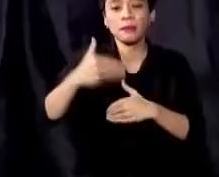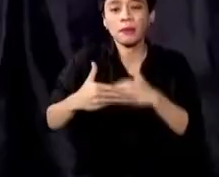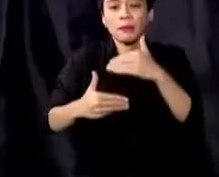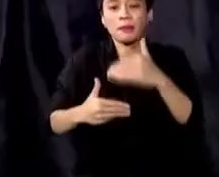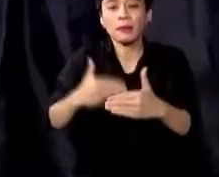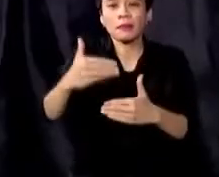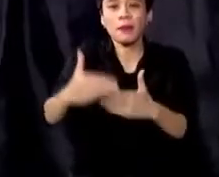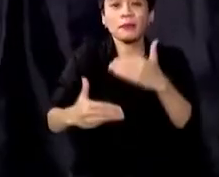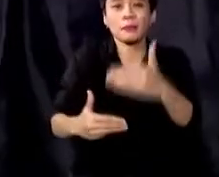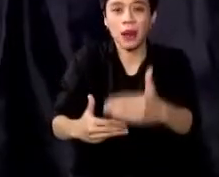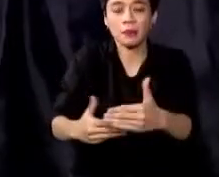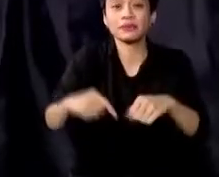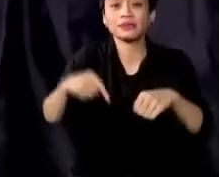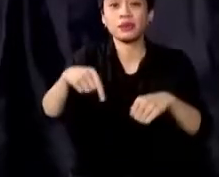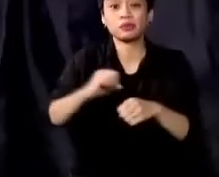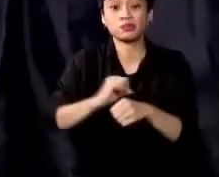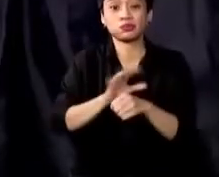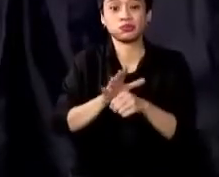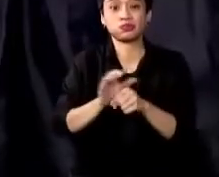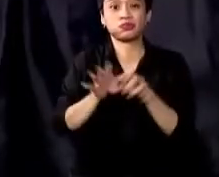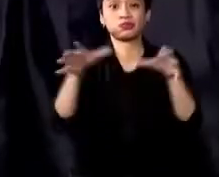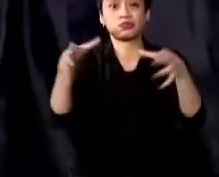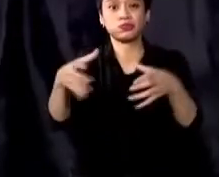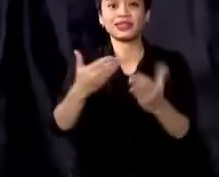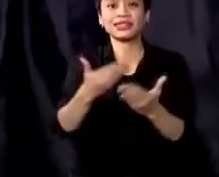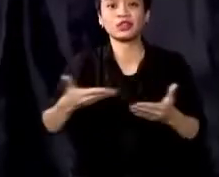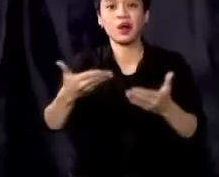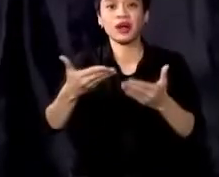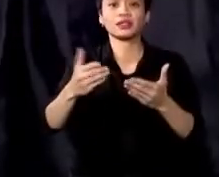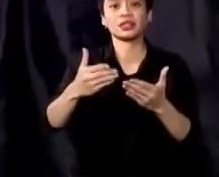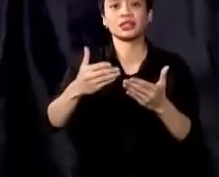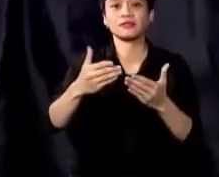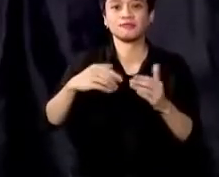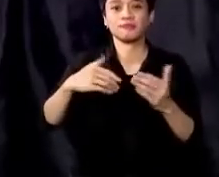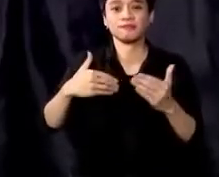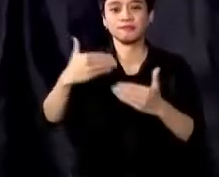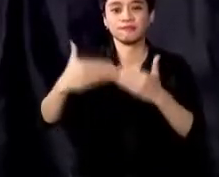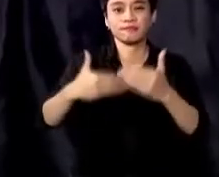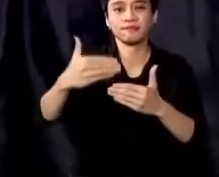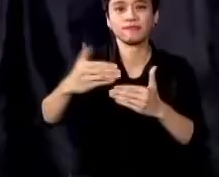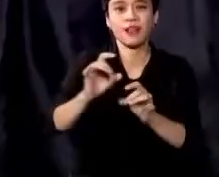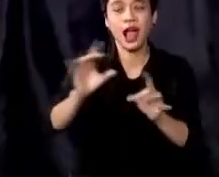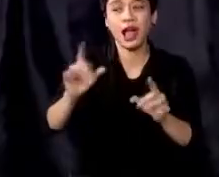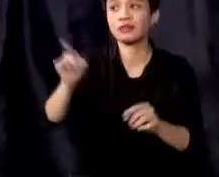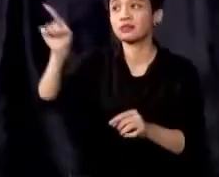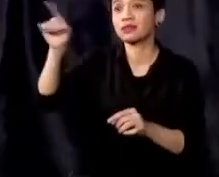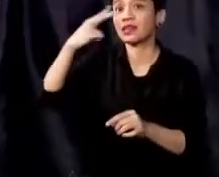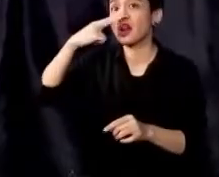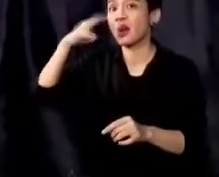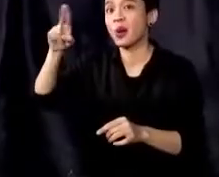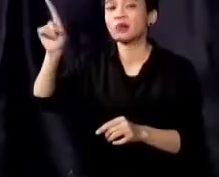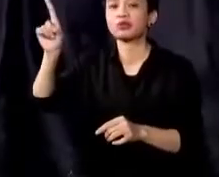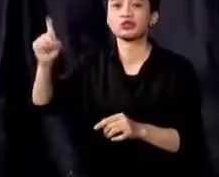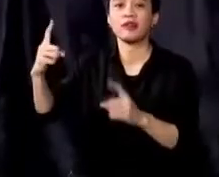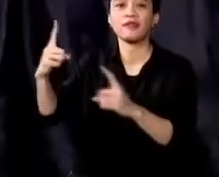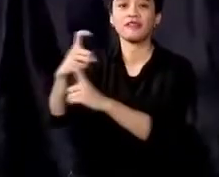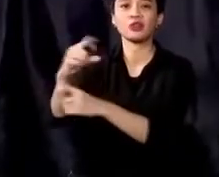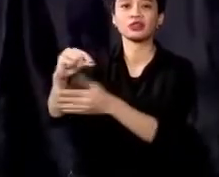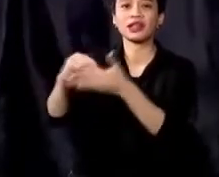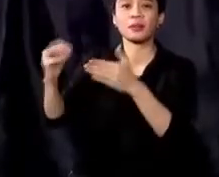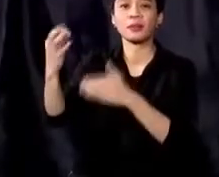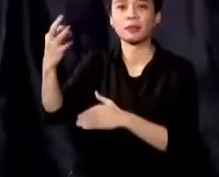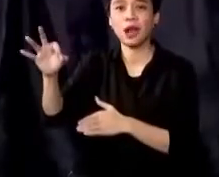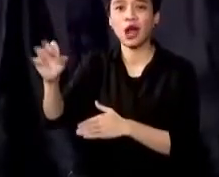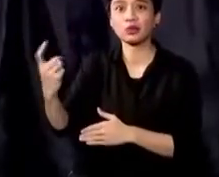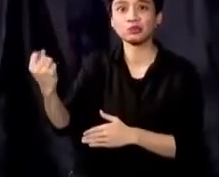kondisi covid-19 itu sendiri ya kalau kita lihat di luar negeri bahkan sudah ada muncul varian baru kemudian ini yang